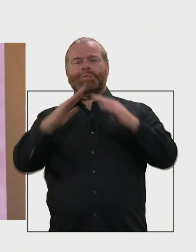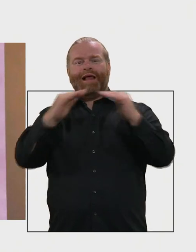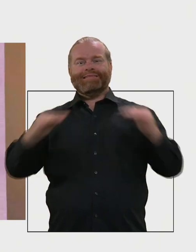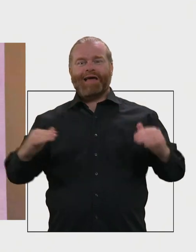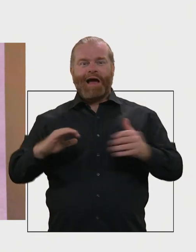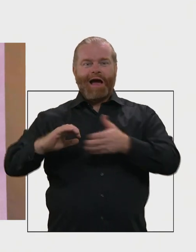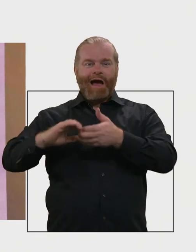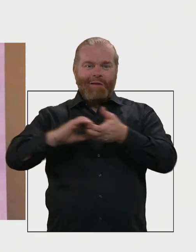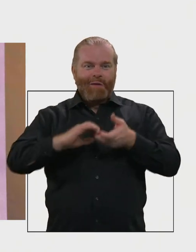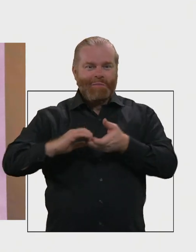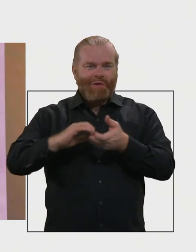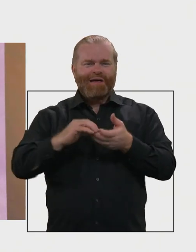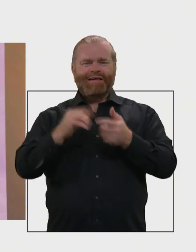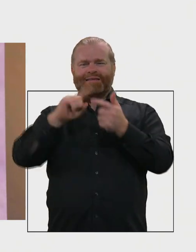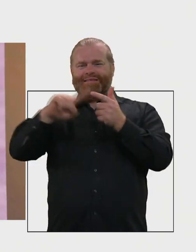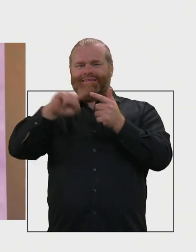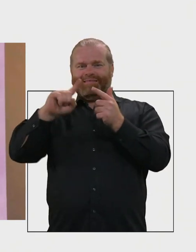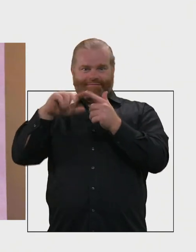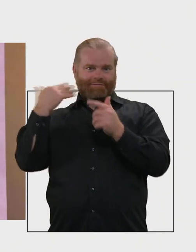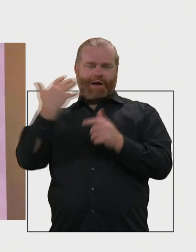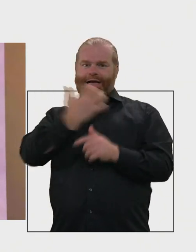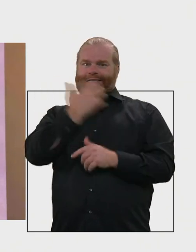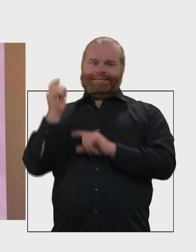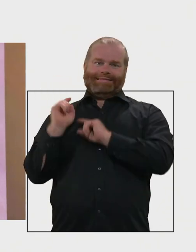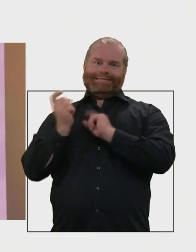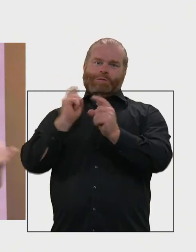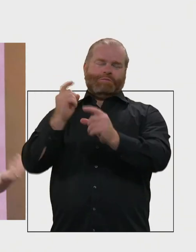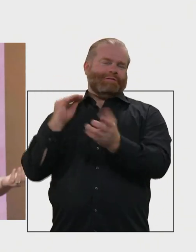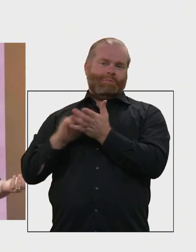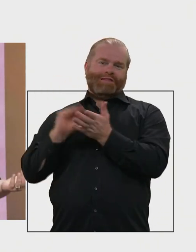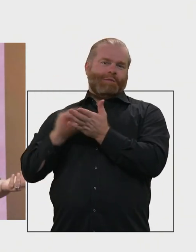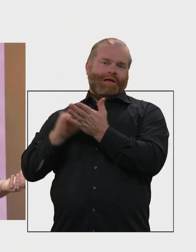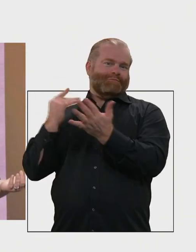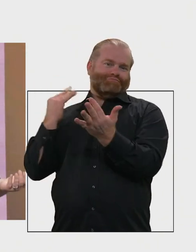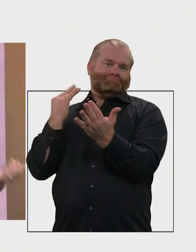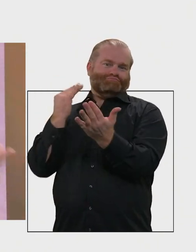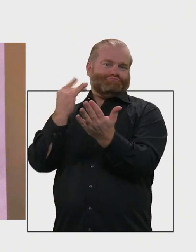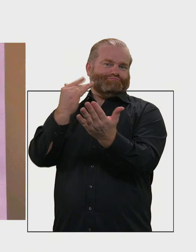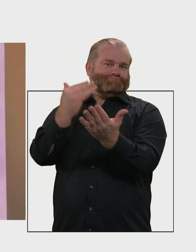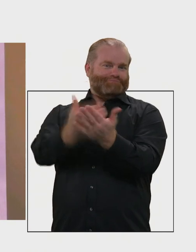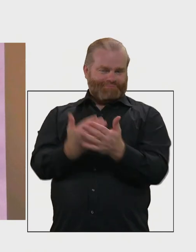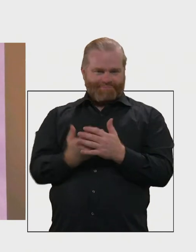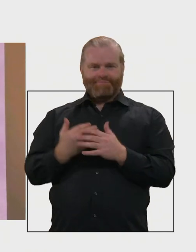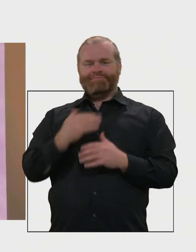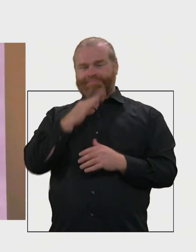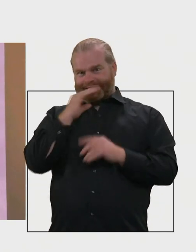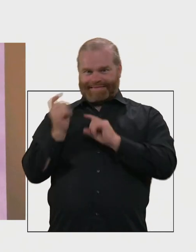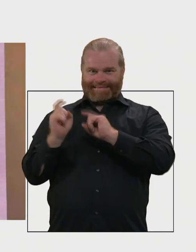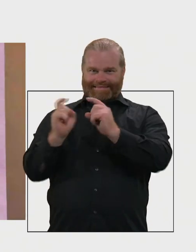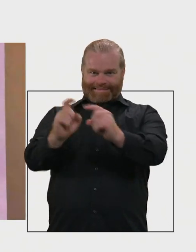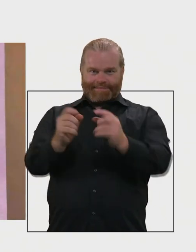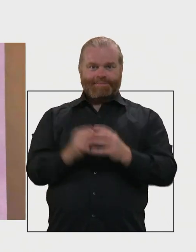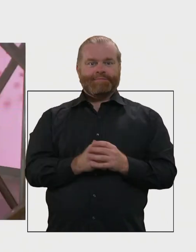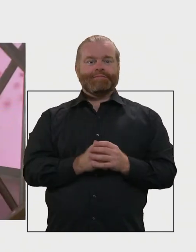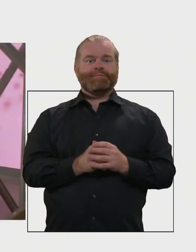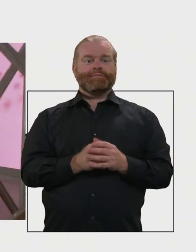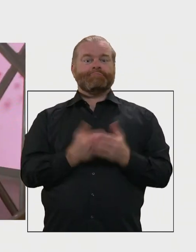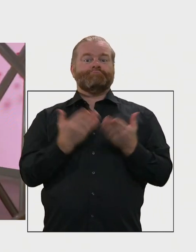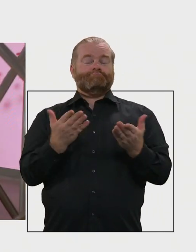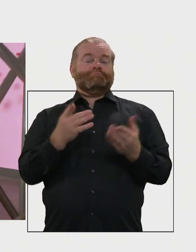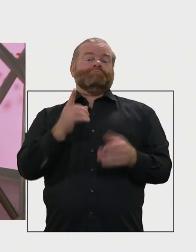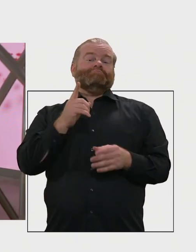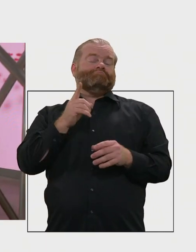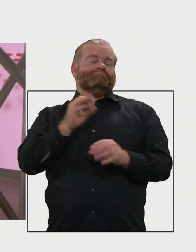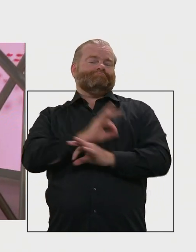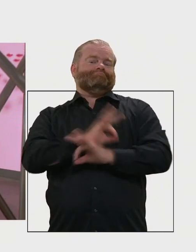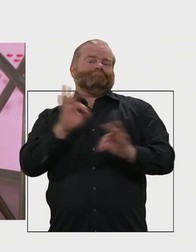das kann nur inklusiv passieren, wenn davor Barrierefreiheit umgesetzt ist, nämlich ein Zugang überhaupt zu den Themen dann da